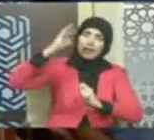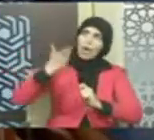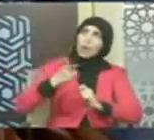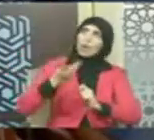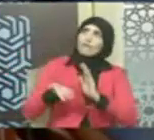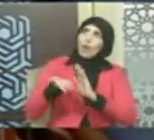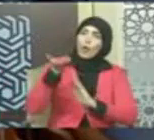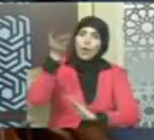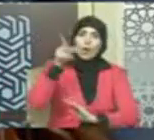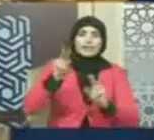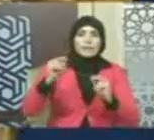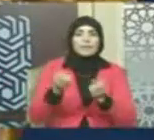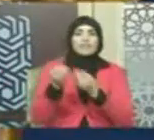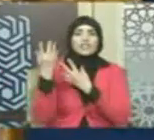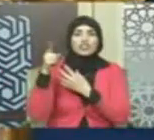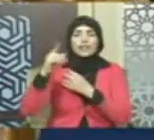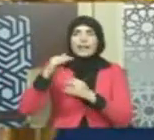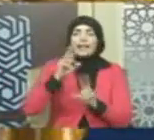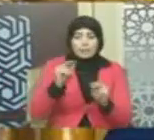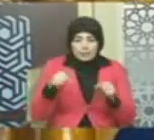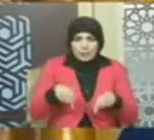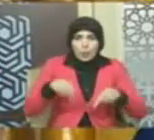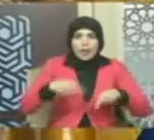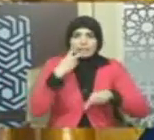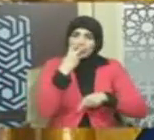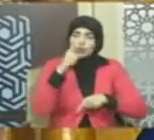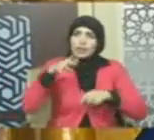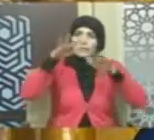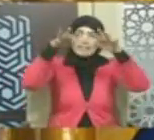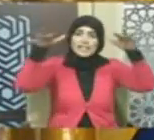العلى كنظرتنا إلى السماء. يقول: